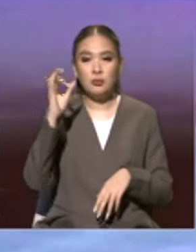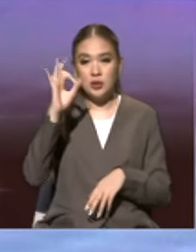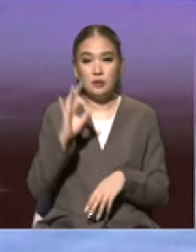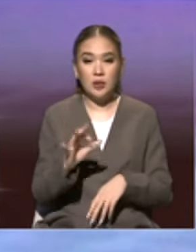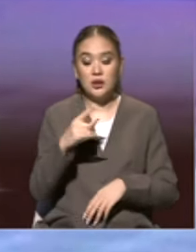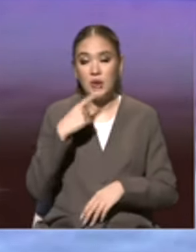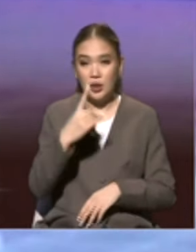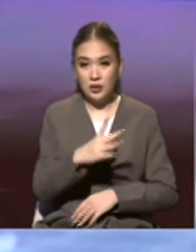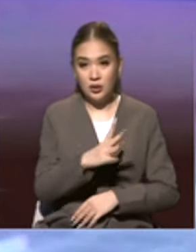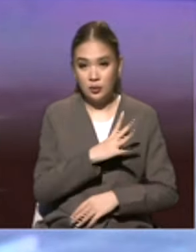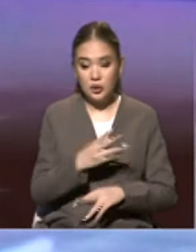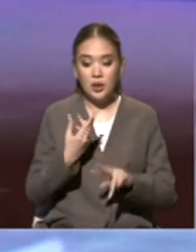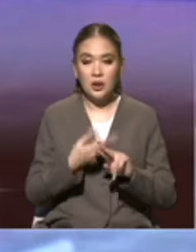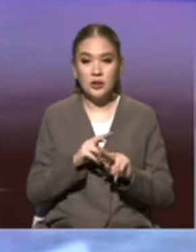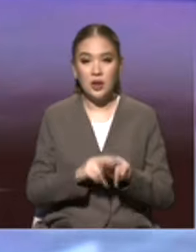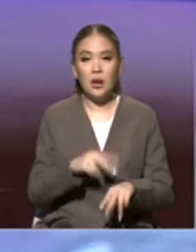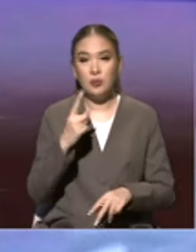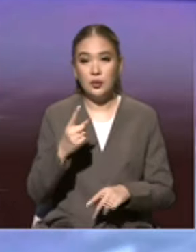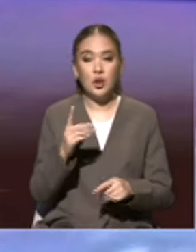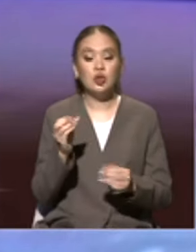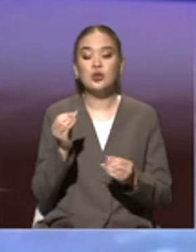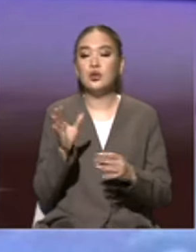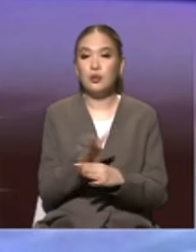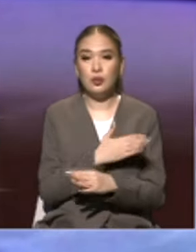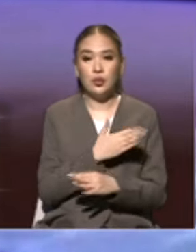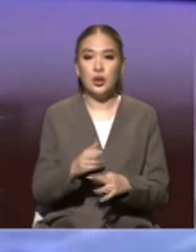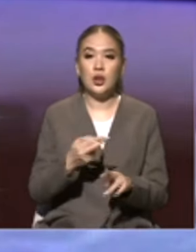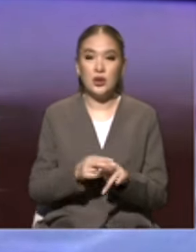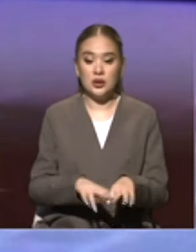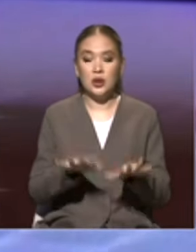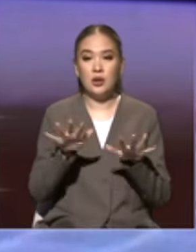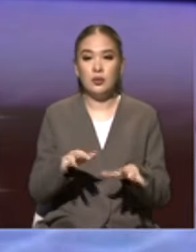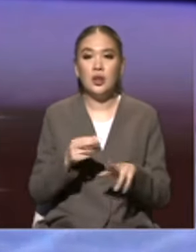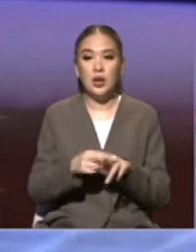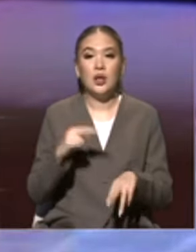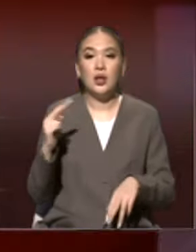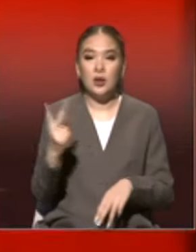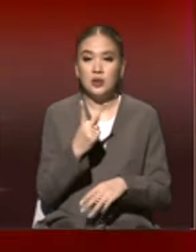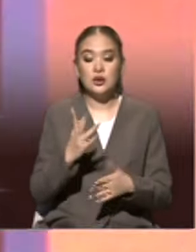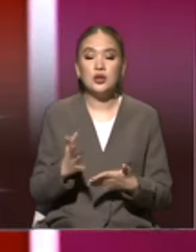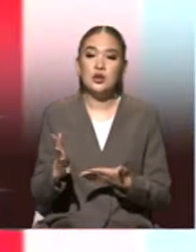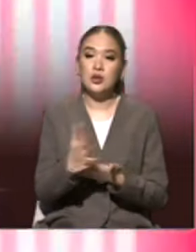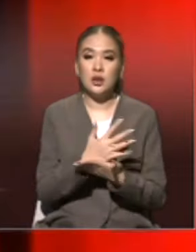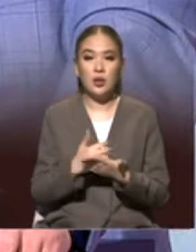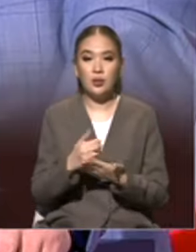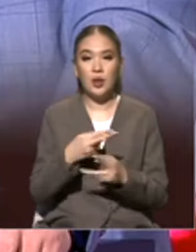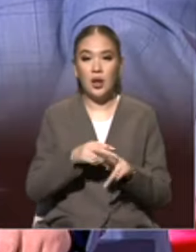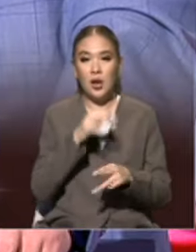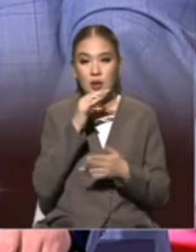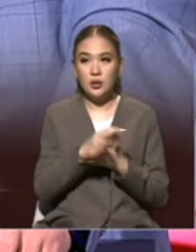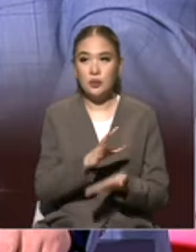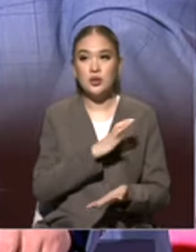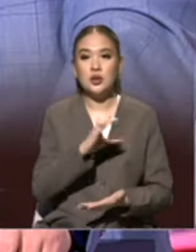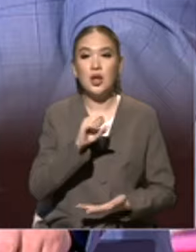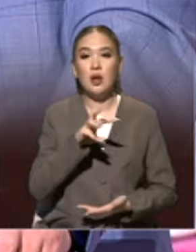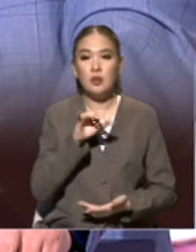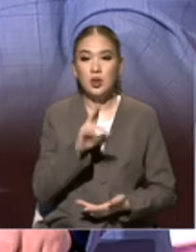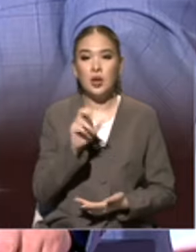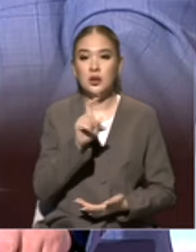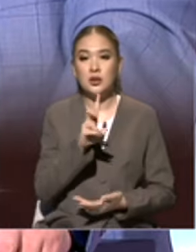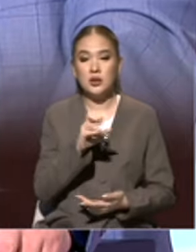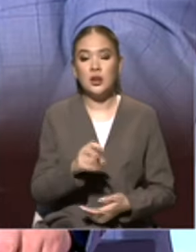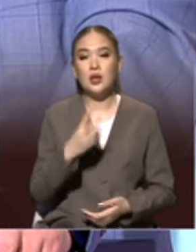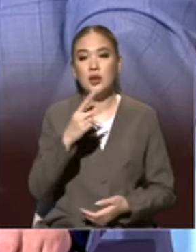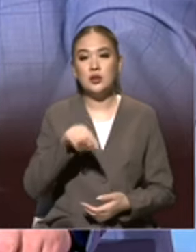отырмыз ғой, бір көзден алынады. Одан бөлек сол жерде біз екі жаңа өзіңіз айтып өттіңіз ғой, Самұрық қазынадағы 2 триллион теңге